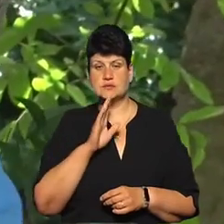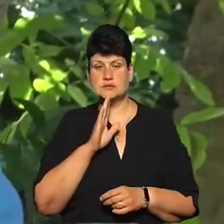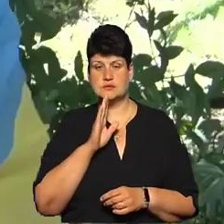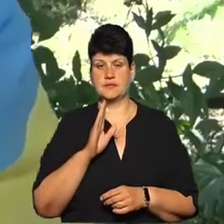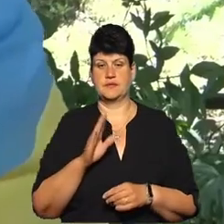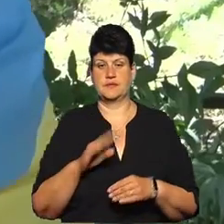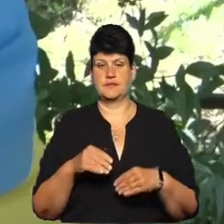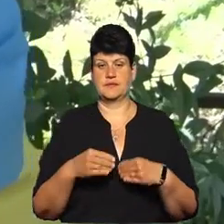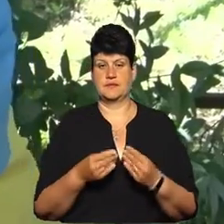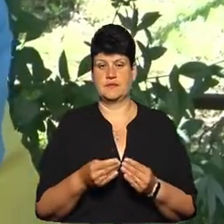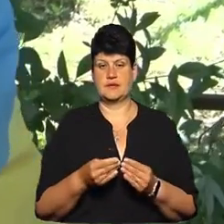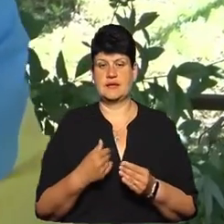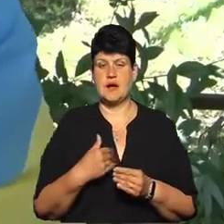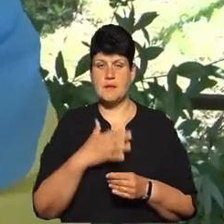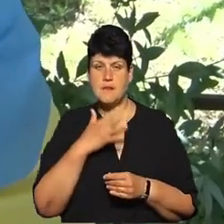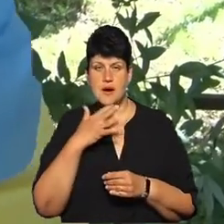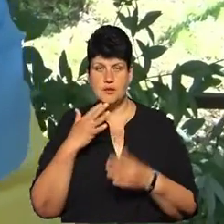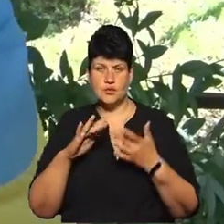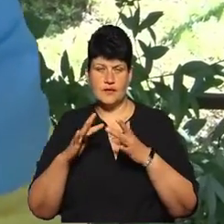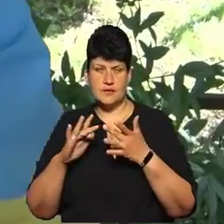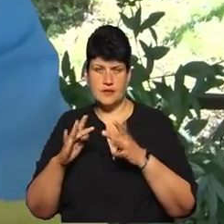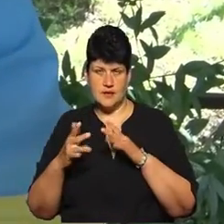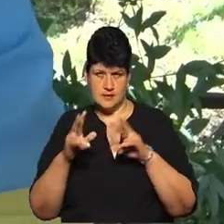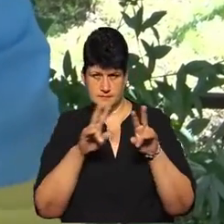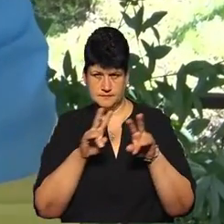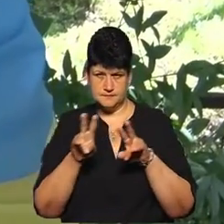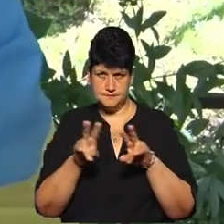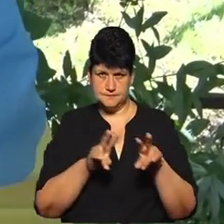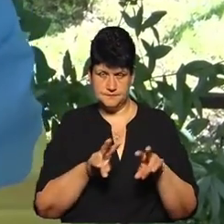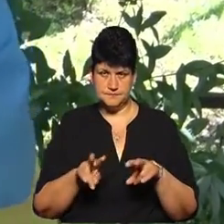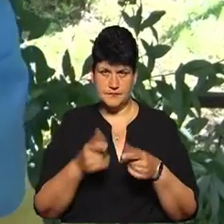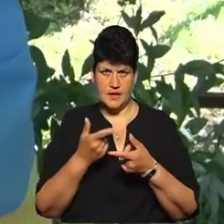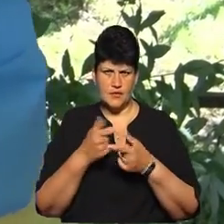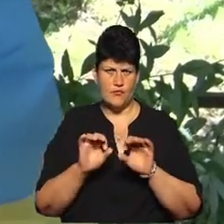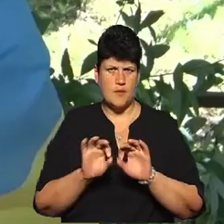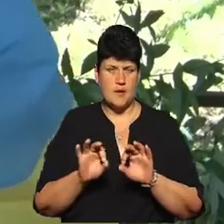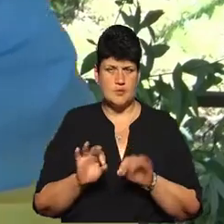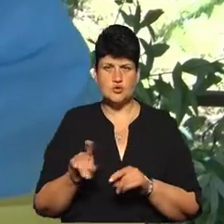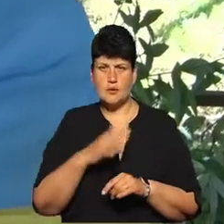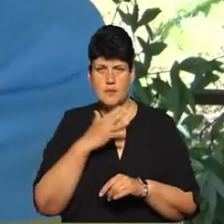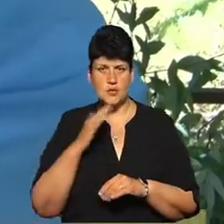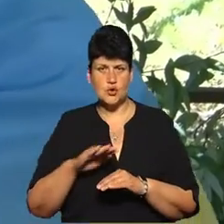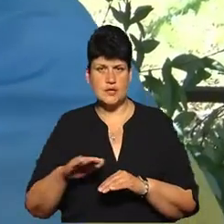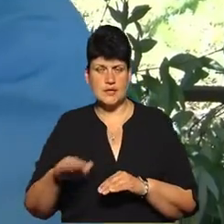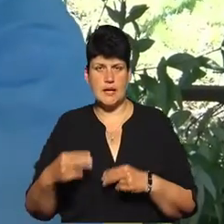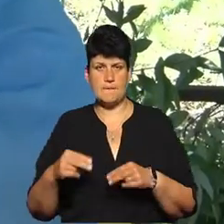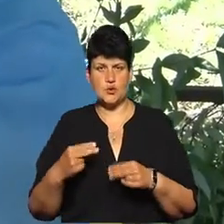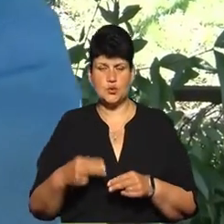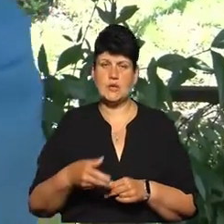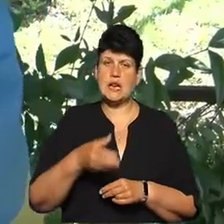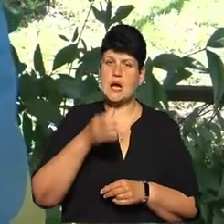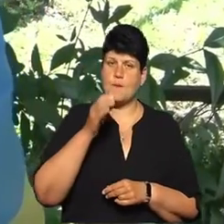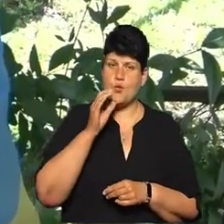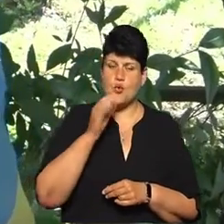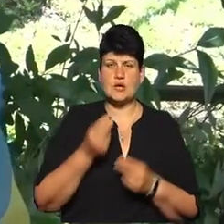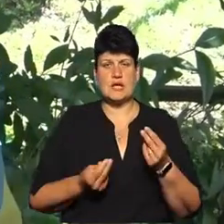Венгринович. Я багато в інтернеті подивилась такої інформації, що багато дітей продають напої,